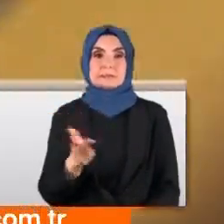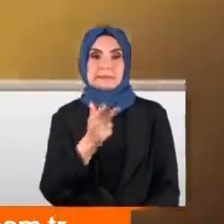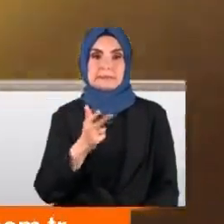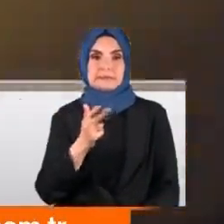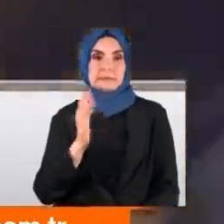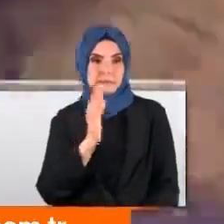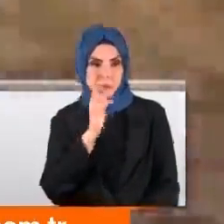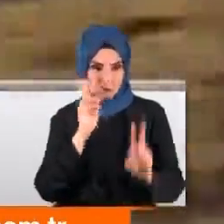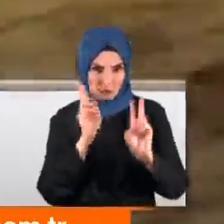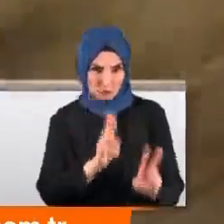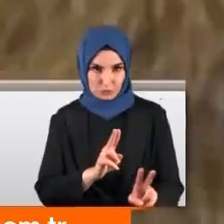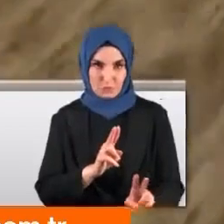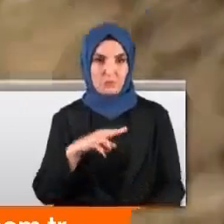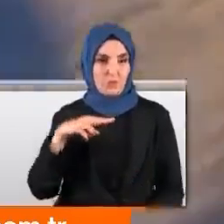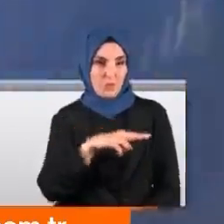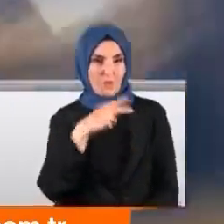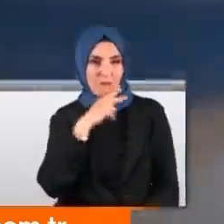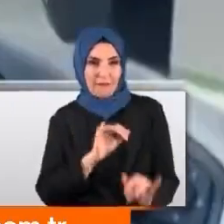görüldü.